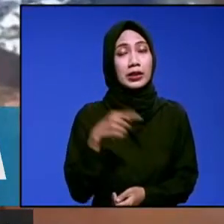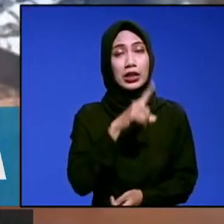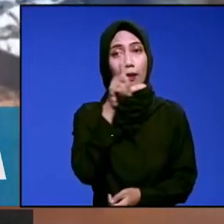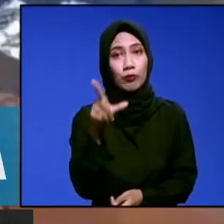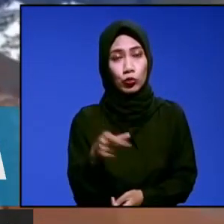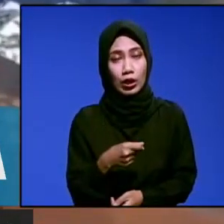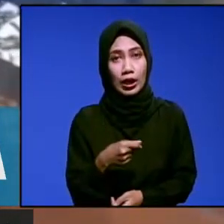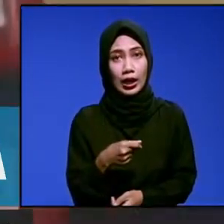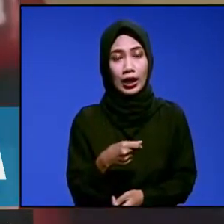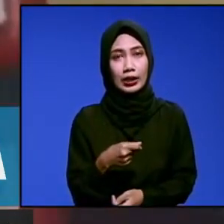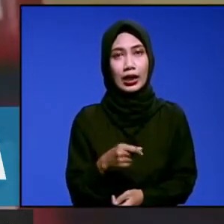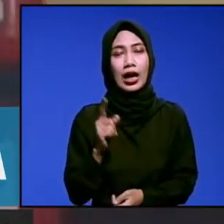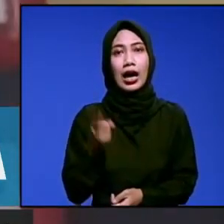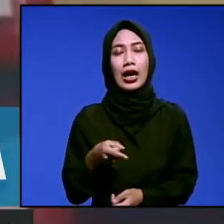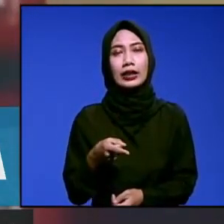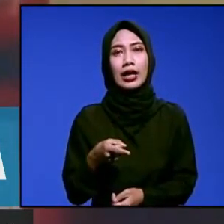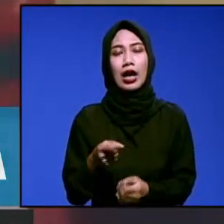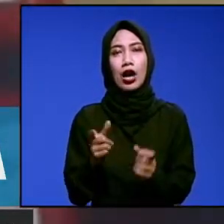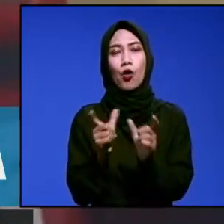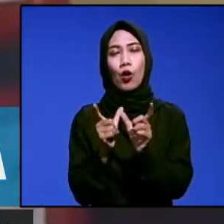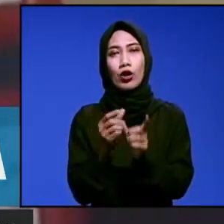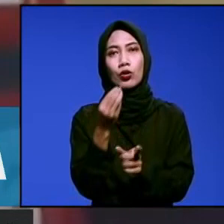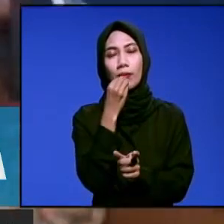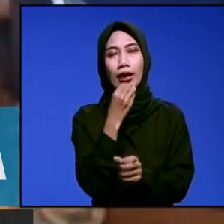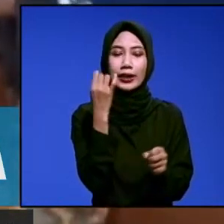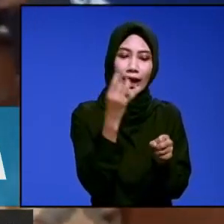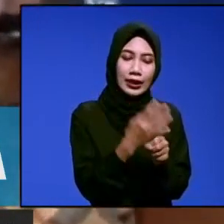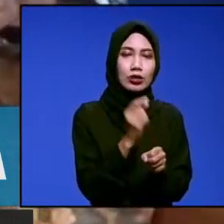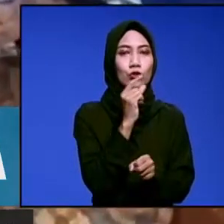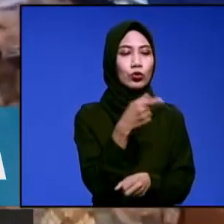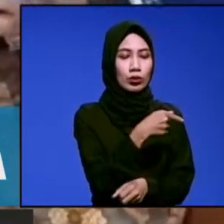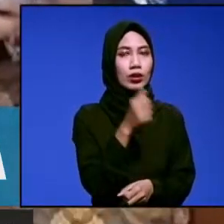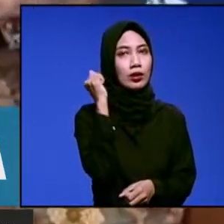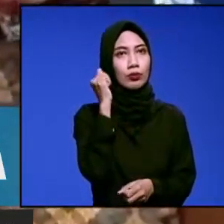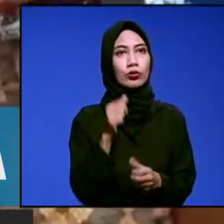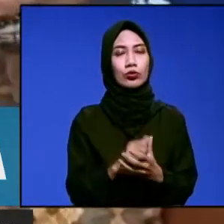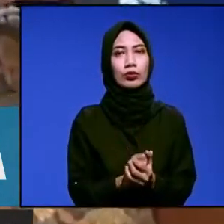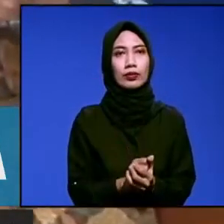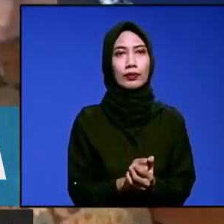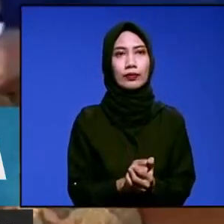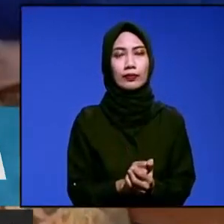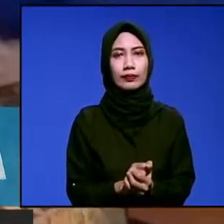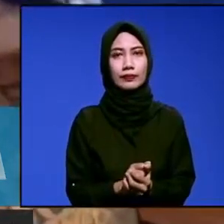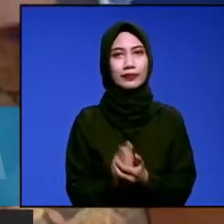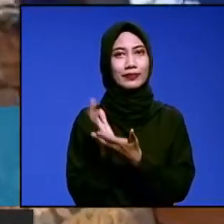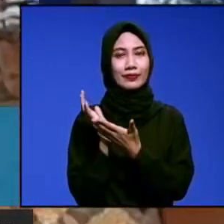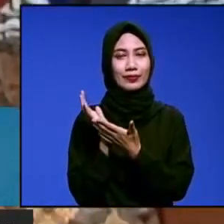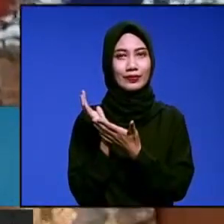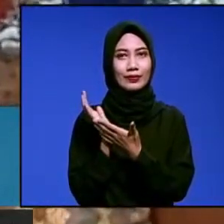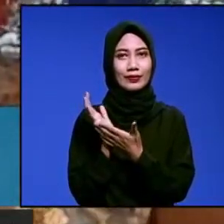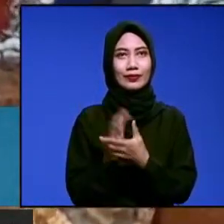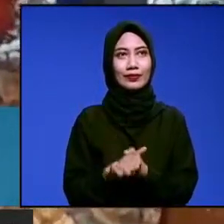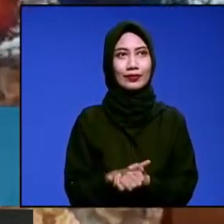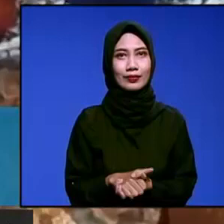mendapat bantuan dari warung sembako panggan tunai Fadly Yoyok orang masih ganteng si